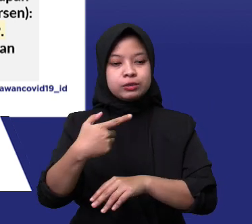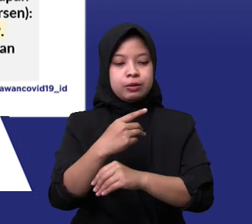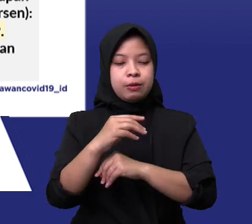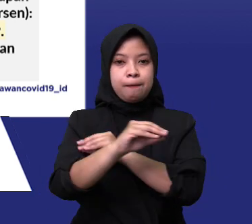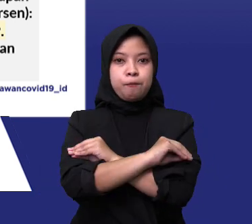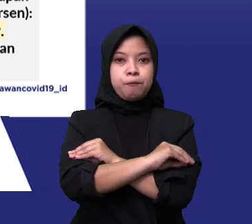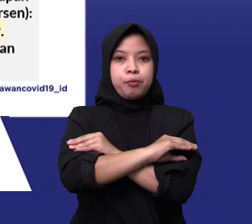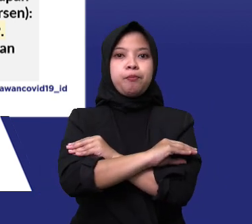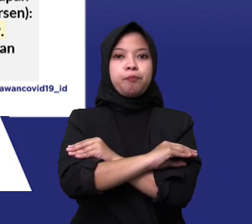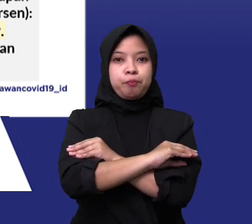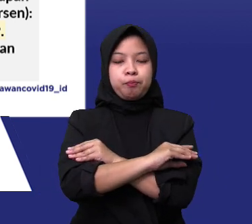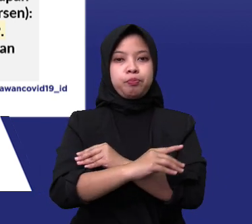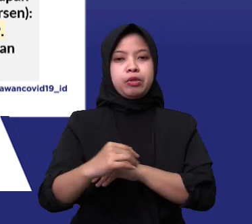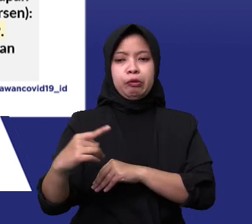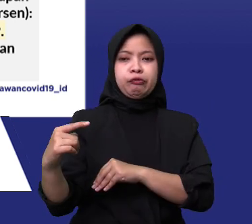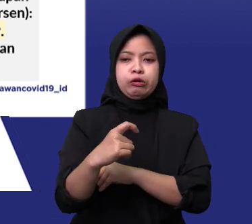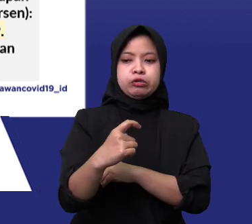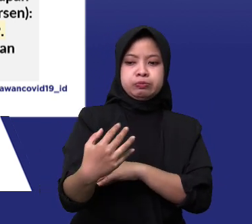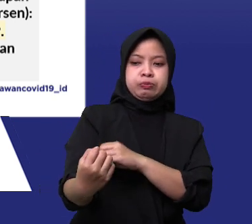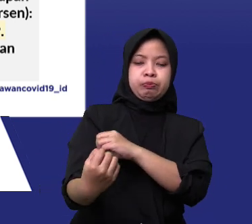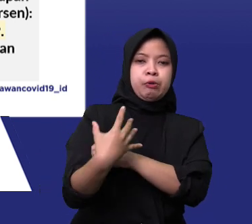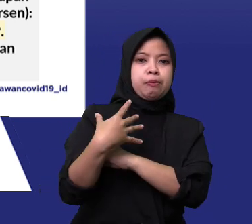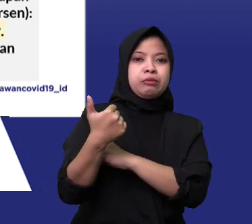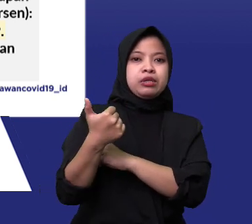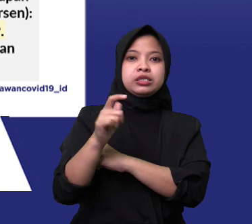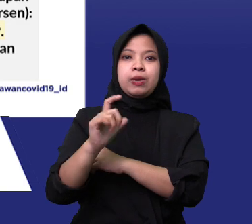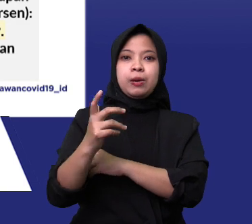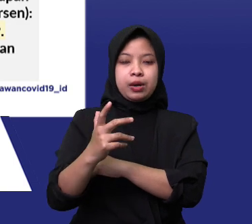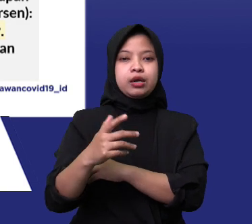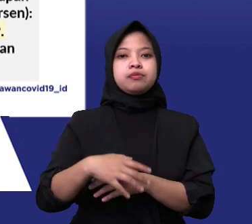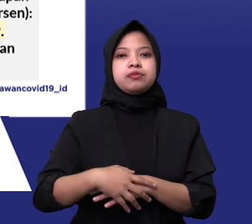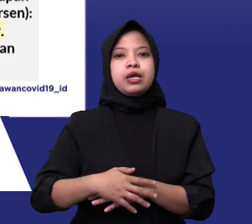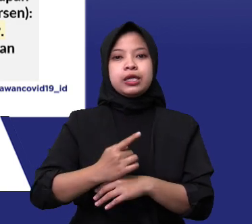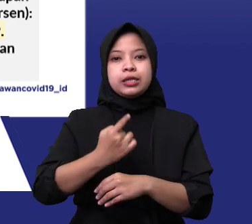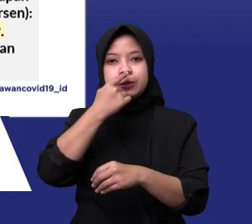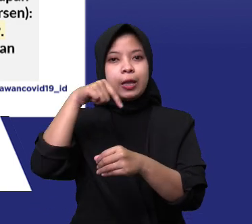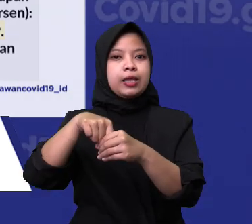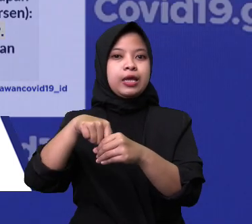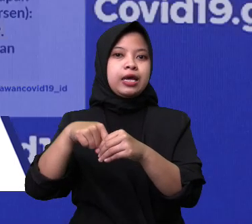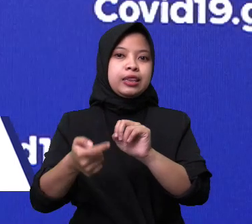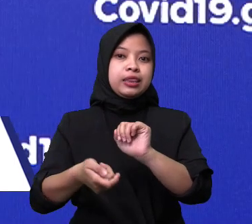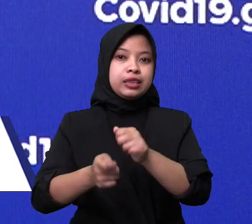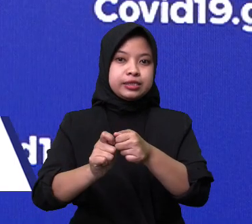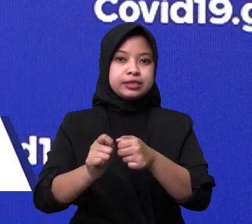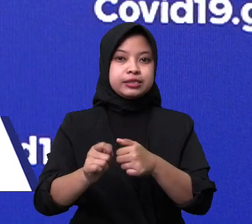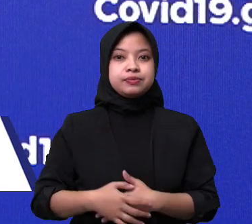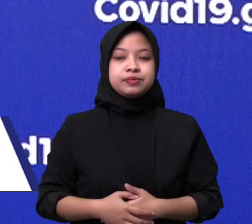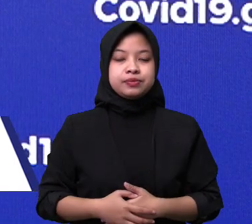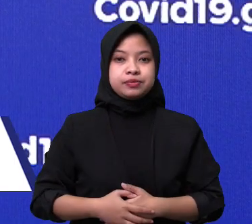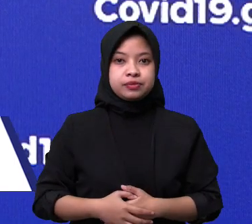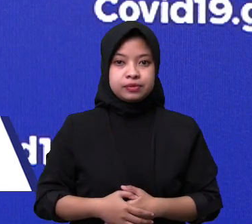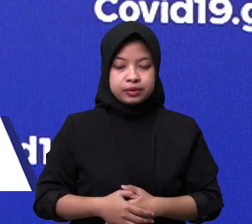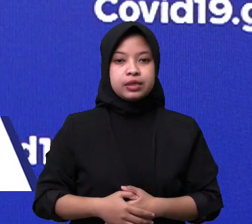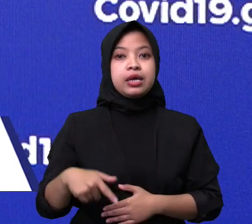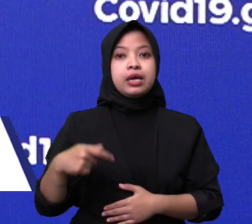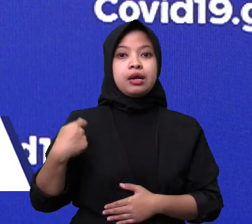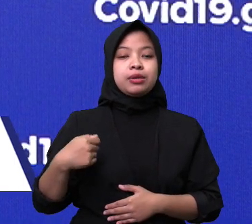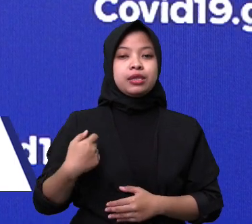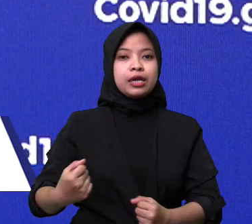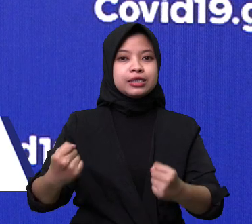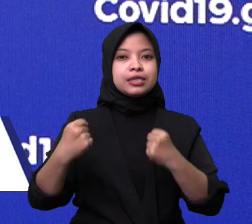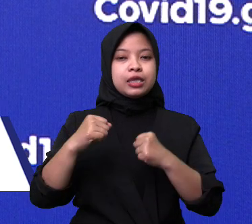tubuh terhadap virus di tengah masyarakat melalui serosurvei. Berdasarkan hasil serosurvei oleh Kementerian Kesehatan